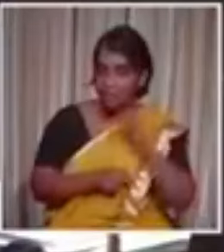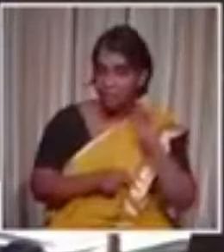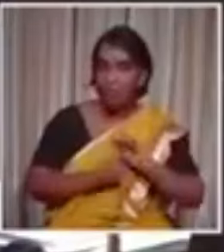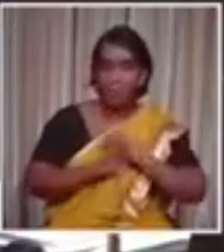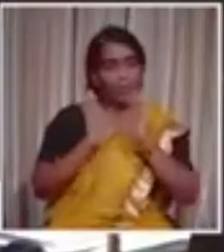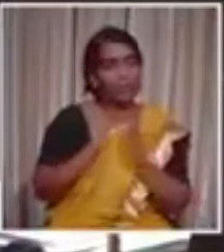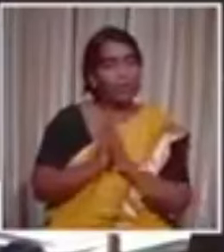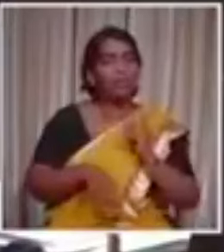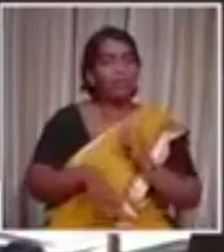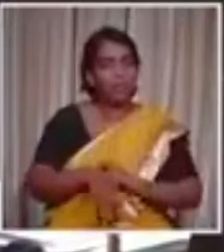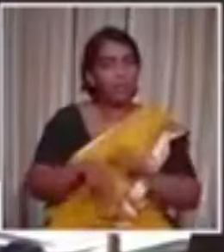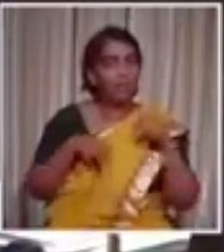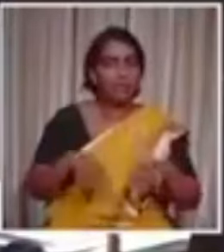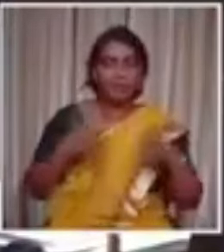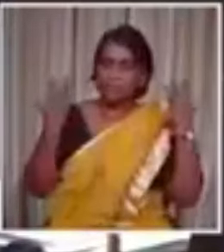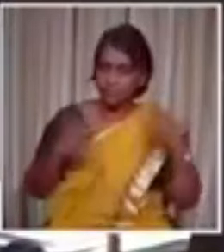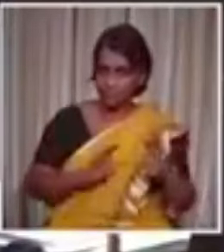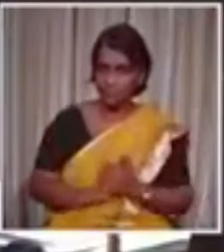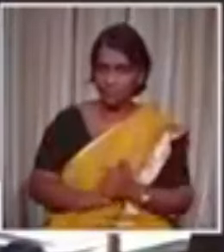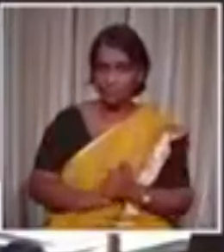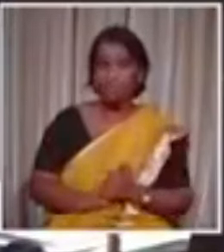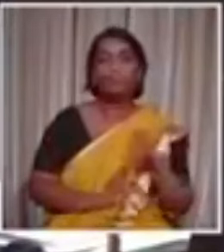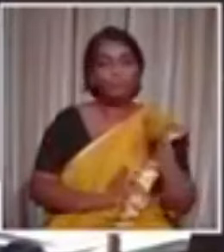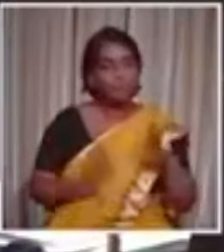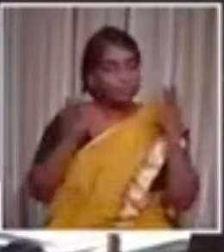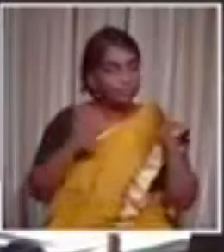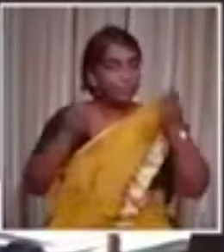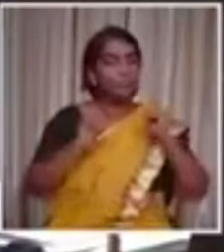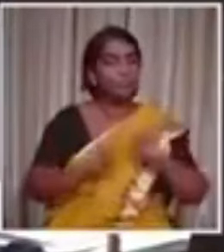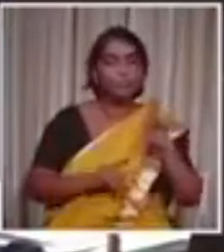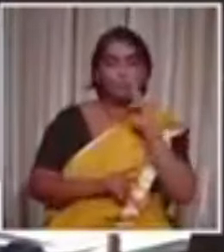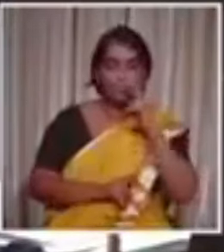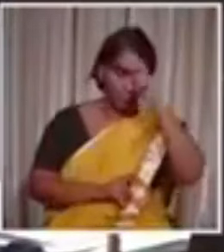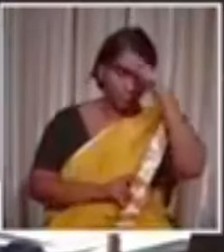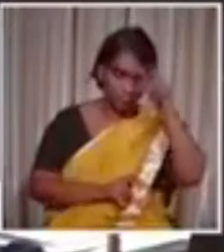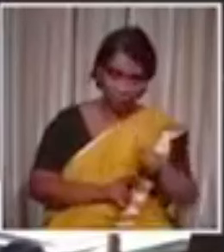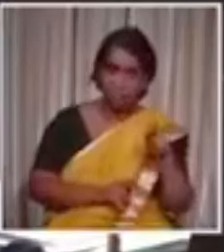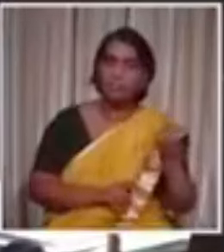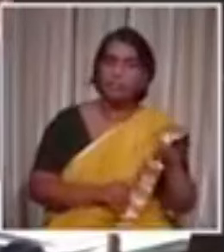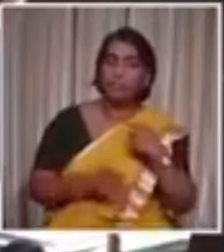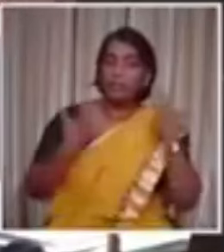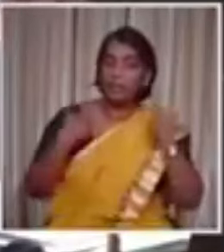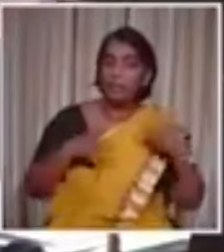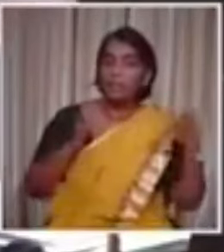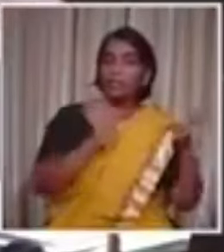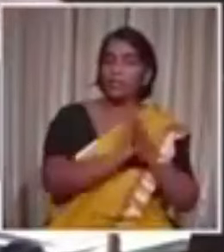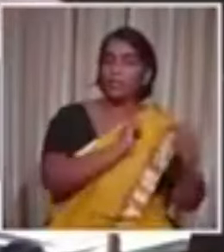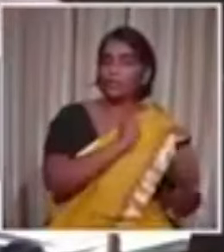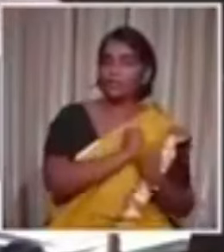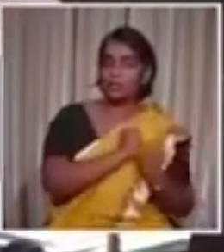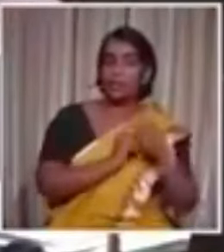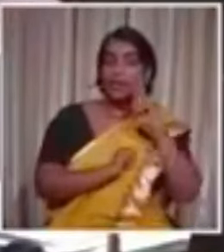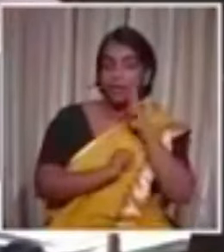සියලු අවස්ථා දැන් අවසන් වී තිබෙන්නේ. අනතුරුව රනිල් වික්‍රමසිංහ මහත්මයා රාජපක්ෂ කඳුරේ සහායතුව